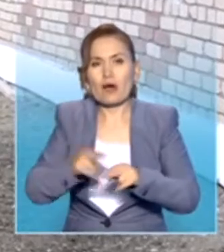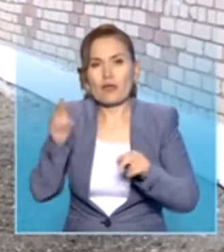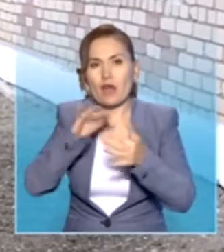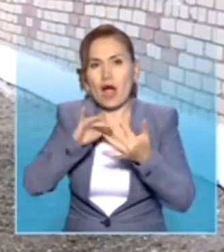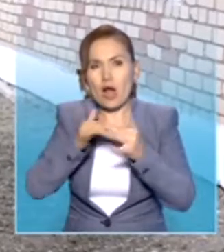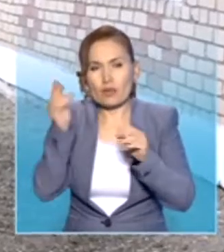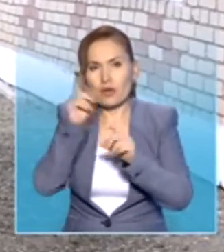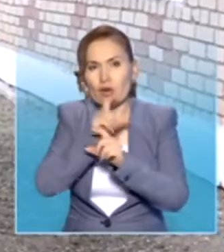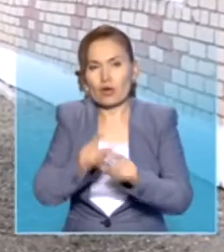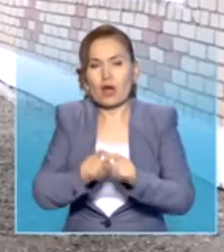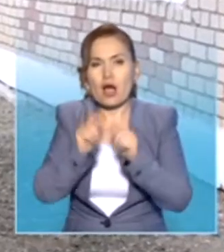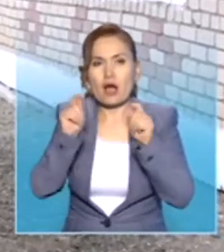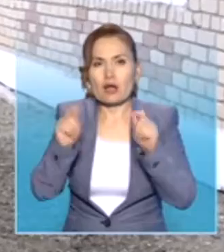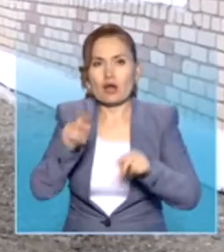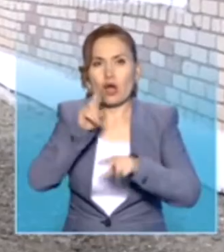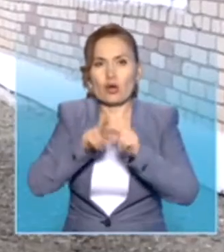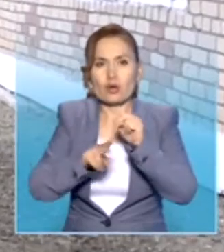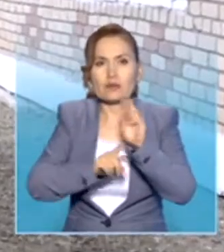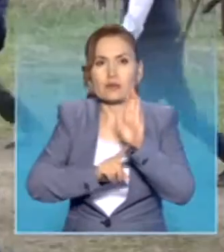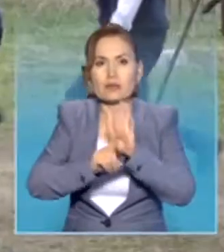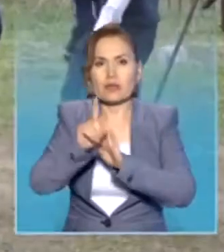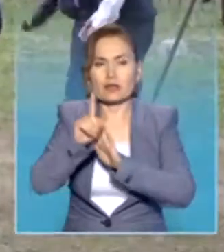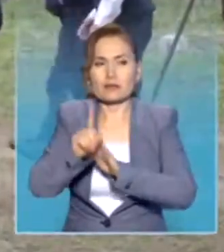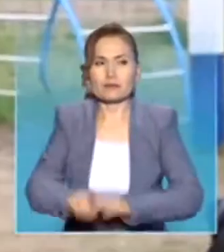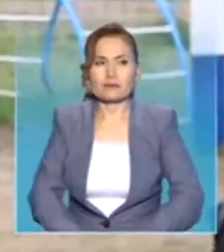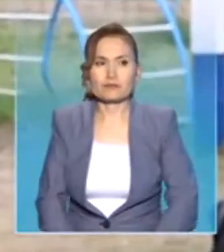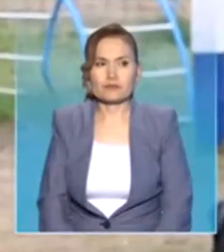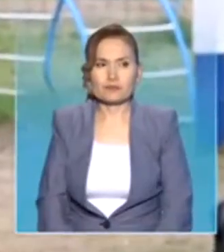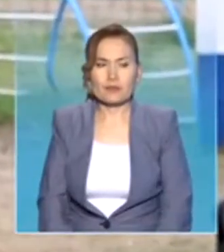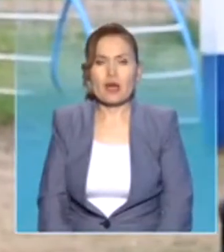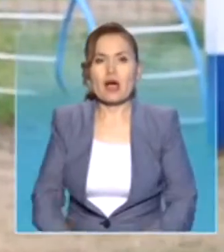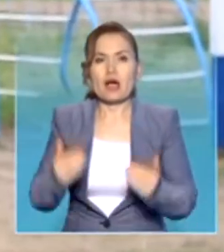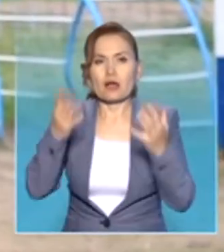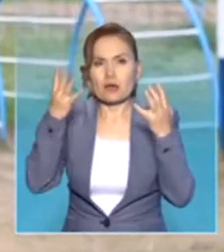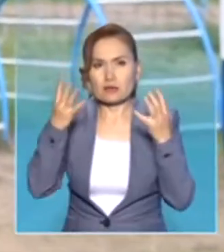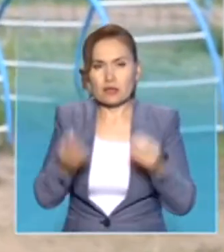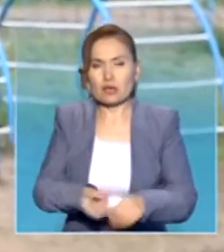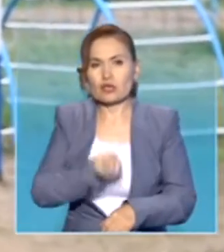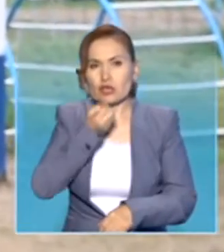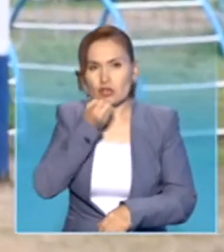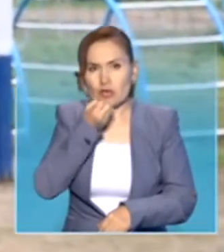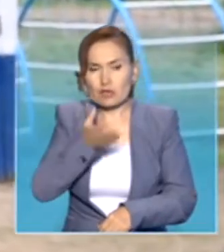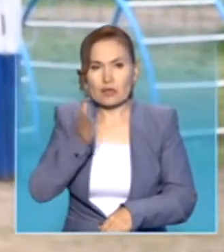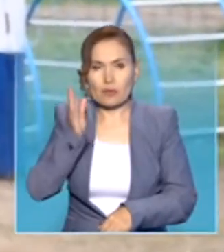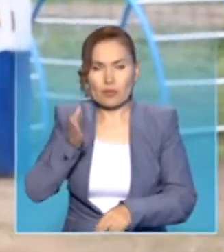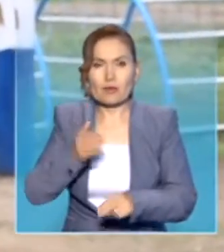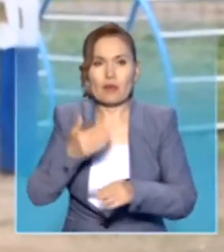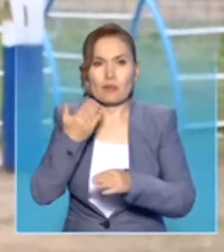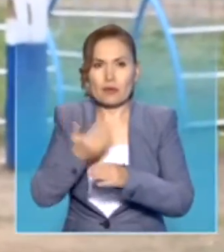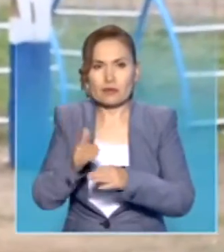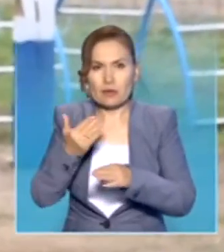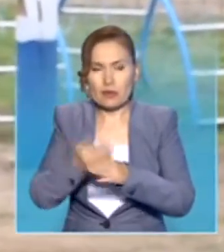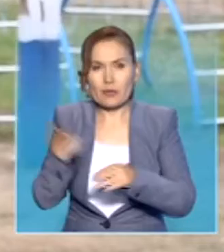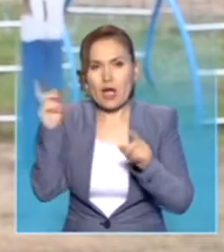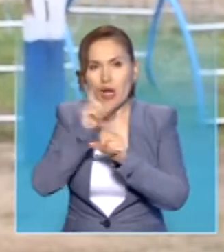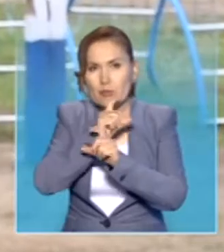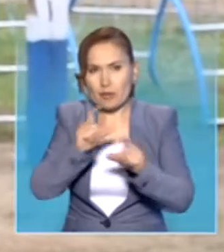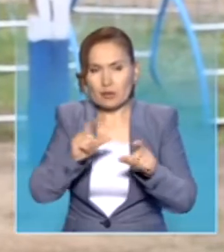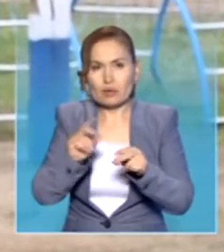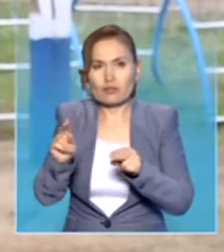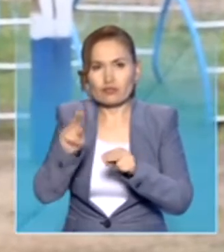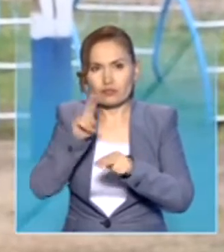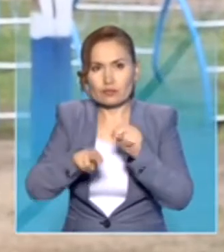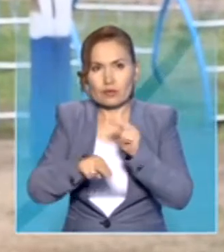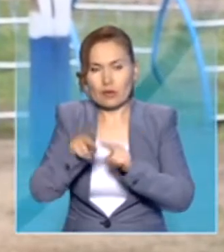келетін білім ошағының құрылысы басталды. Қазір енді жақсы болып жатыр бәрі. Ақырындап мектеп бәрін